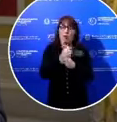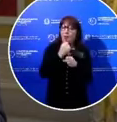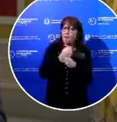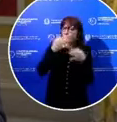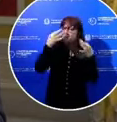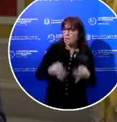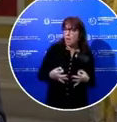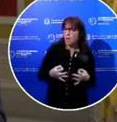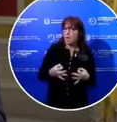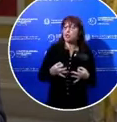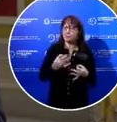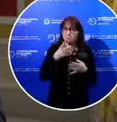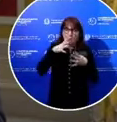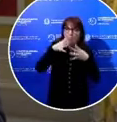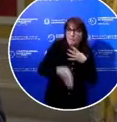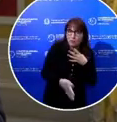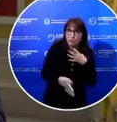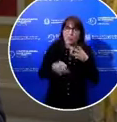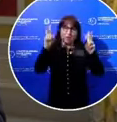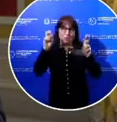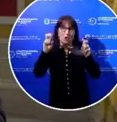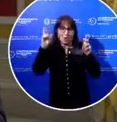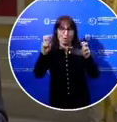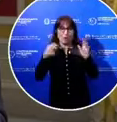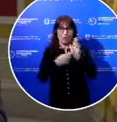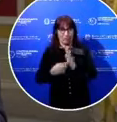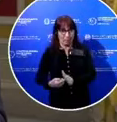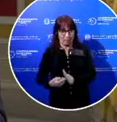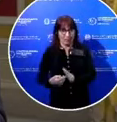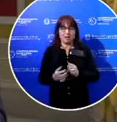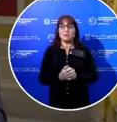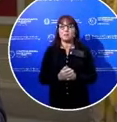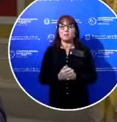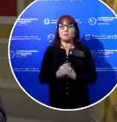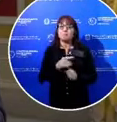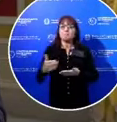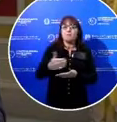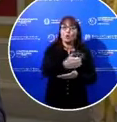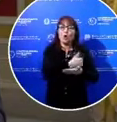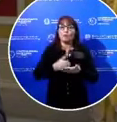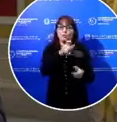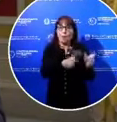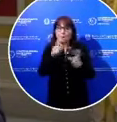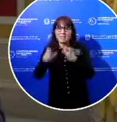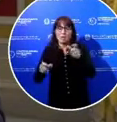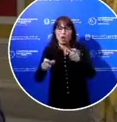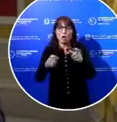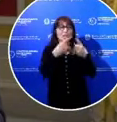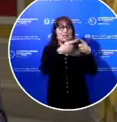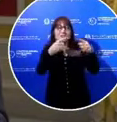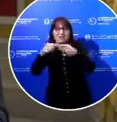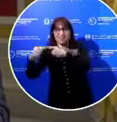partecipato lavoro di approfondimento sul tema delle dipendenze, coinvolgendo soggetti molto diversi fra